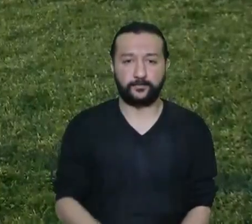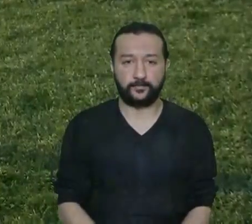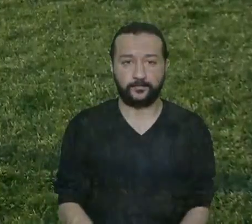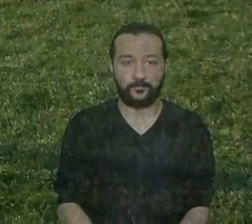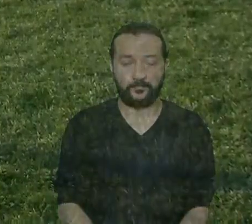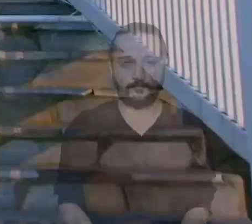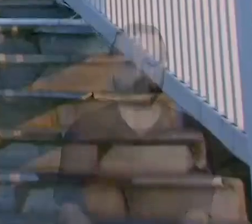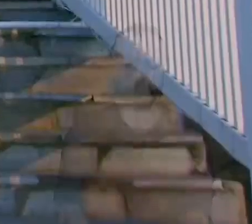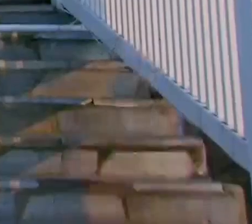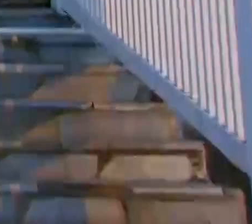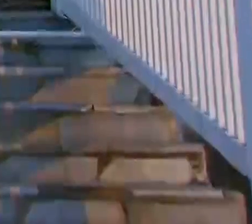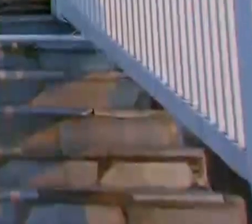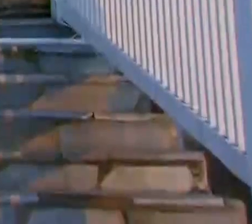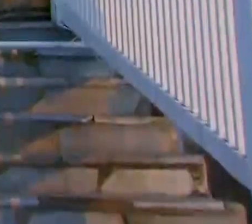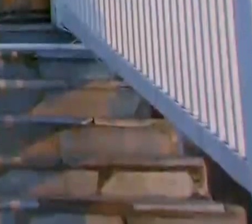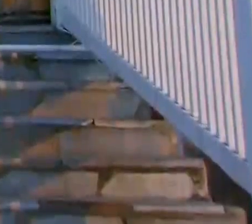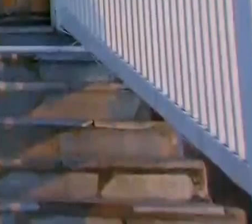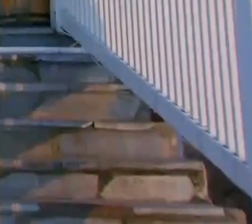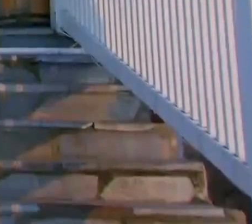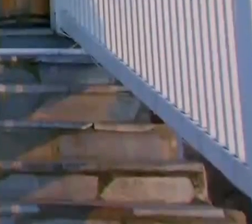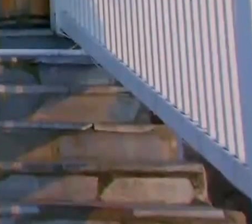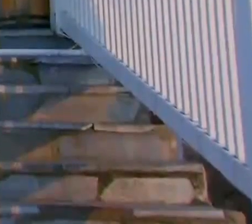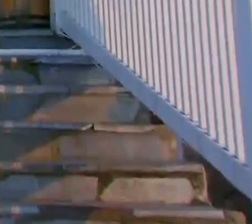Şükrü Sarp'ı bahçe merdivenlerinin dibinde bıraktı.